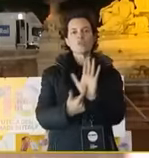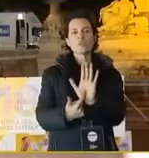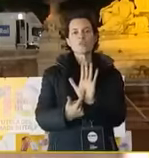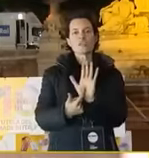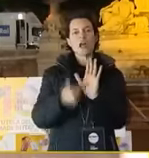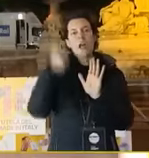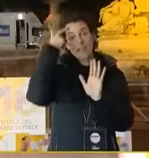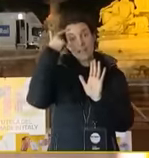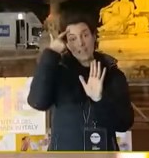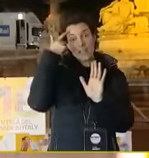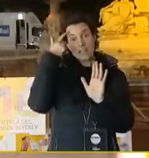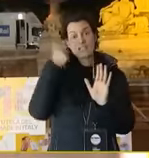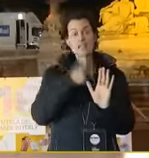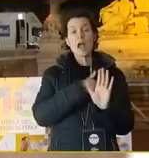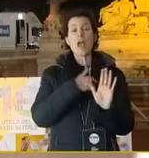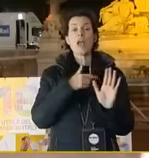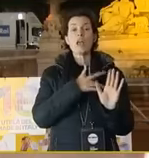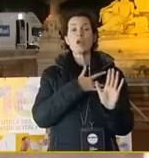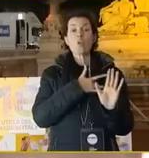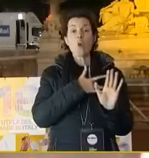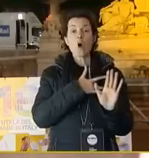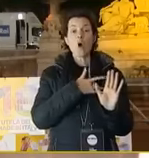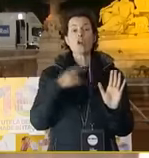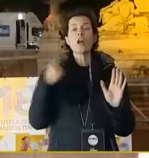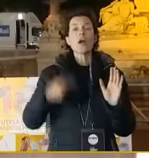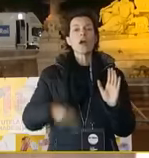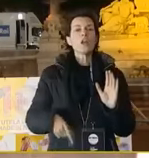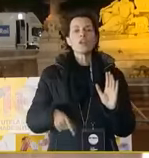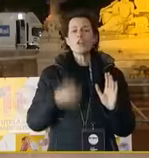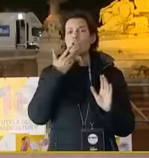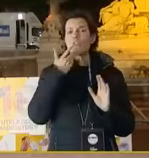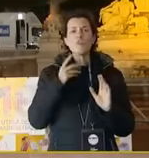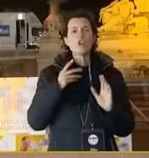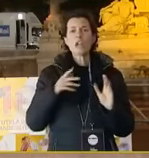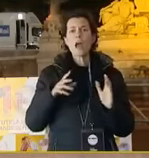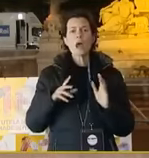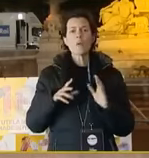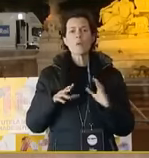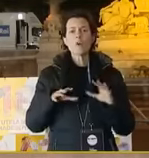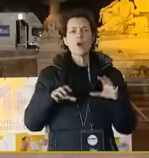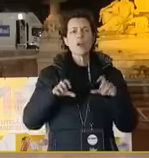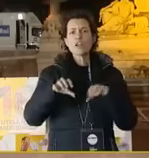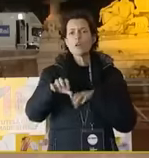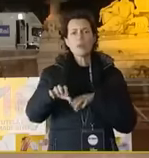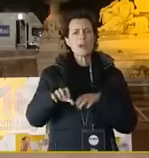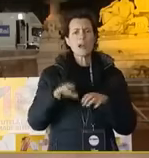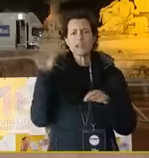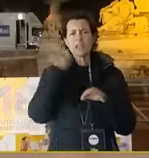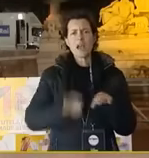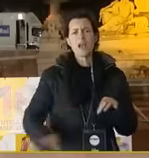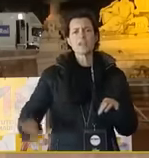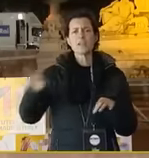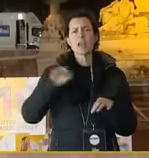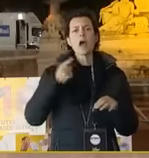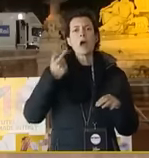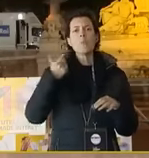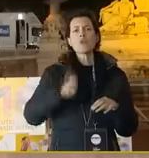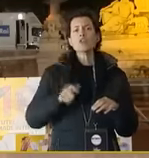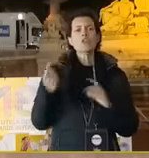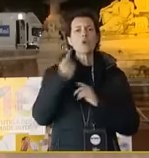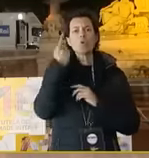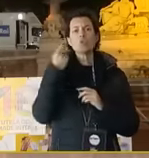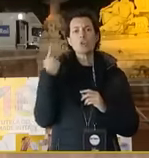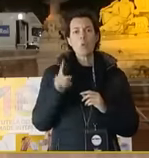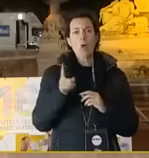lo facciamo senza risparmiarci un secondo, perché ci crediamo, perché abbiamo una cosa che è la nostra